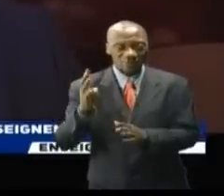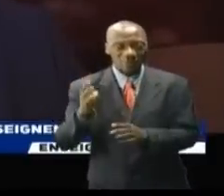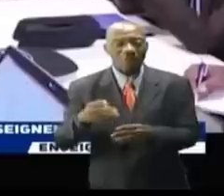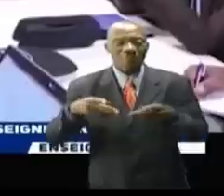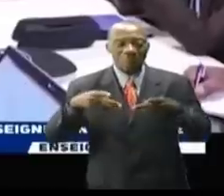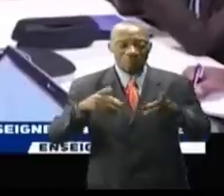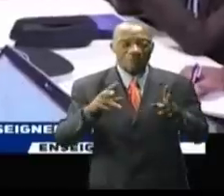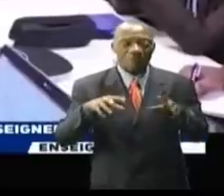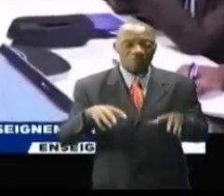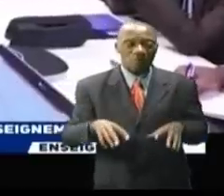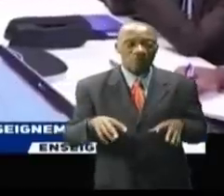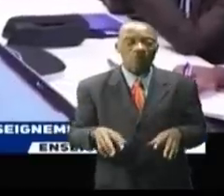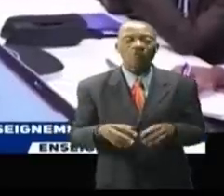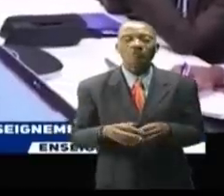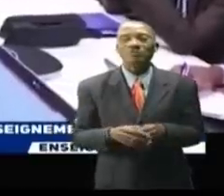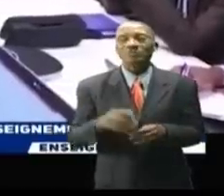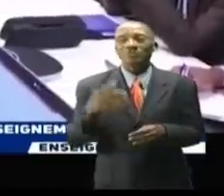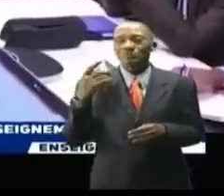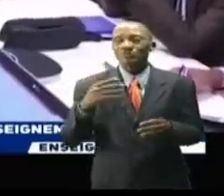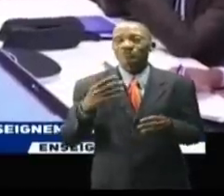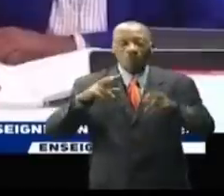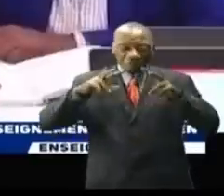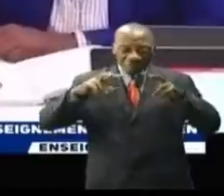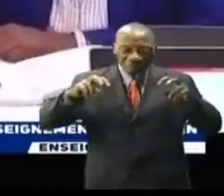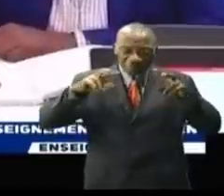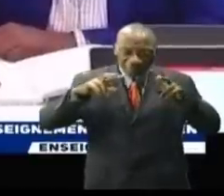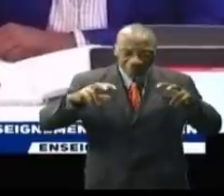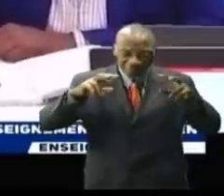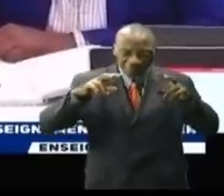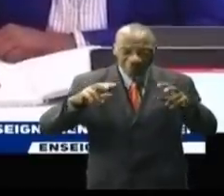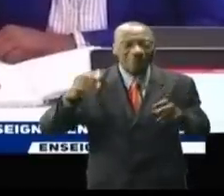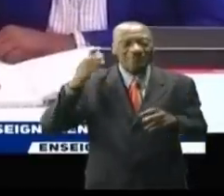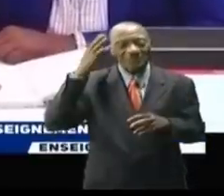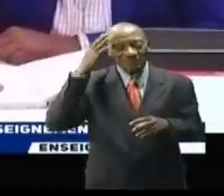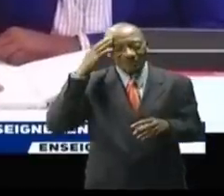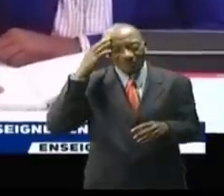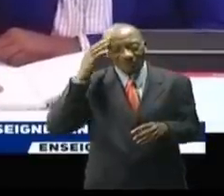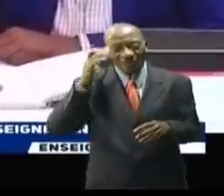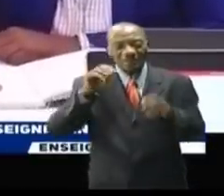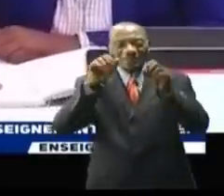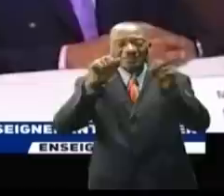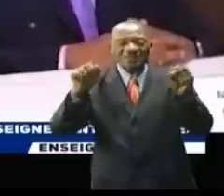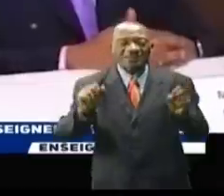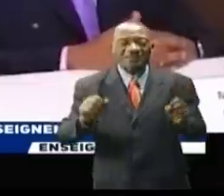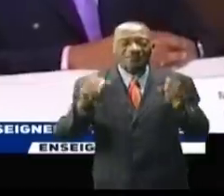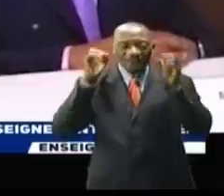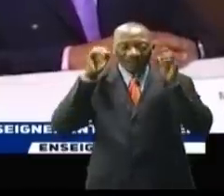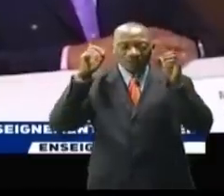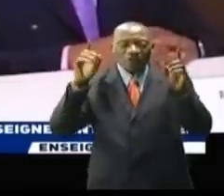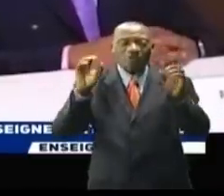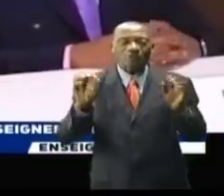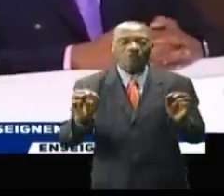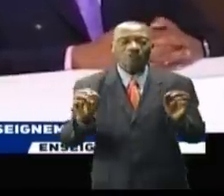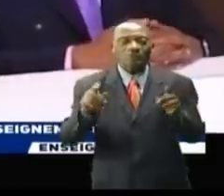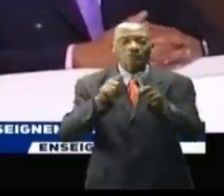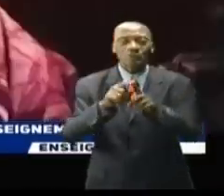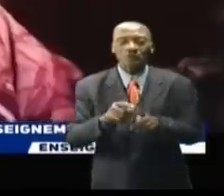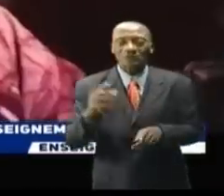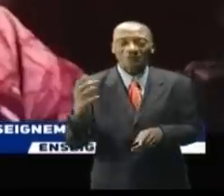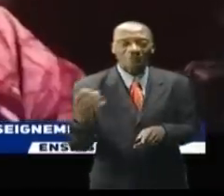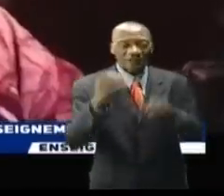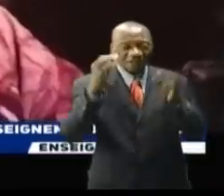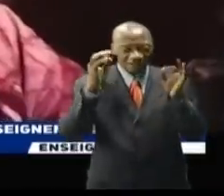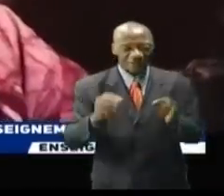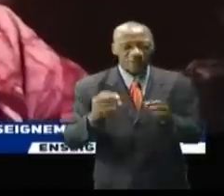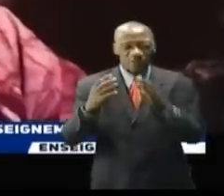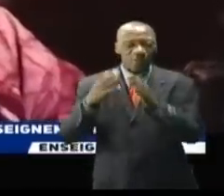Congo de procéder à un diagnostic profond du système éducatif et d'en formuler les orientations pour une bonne politique éducative,